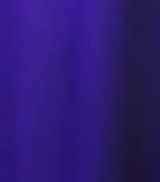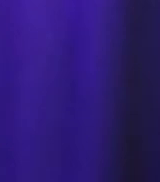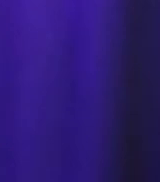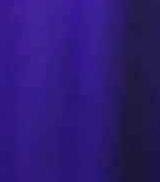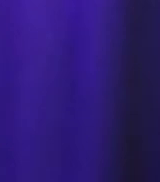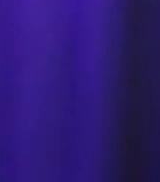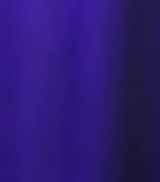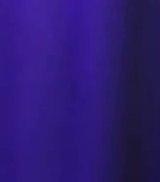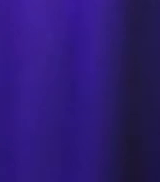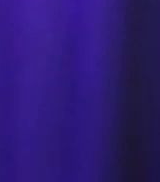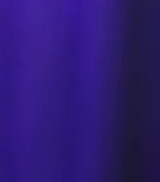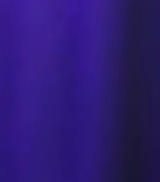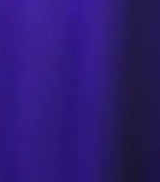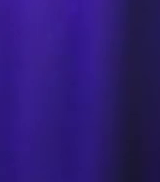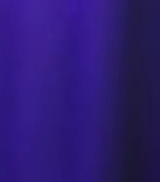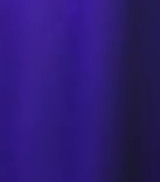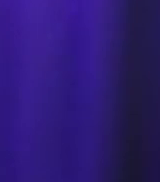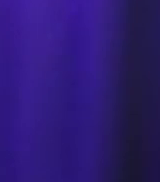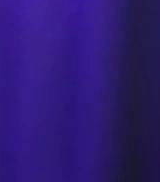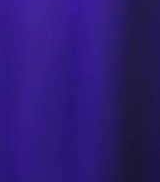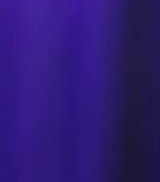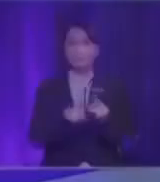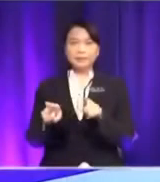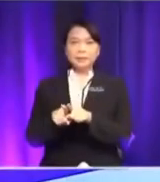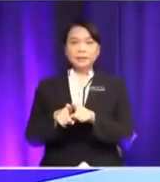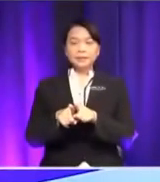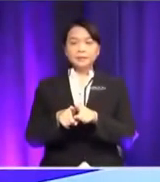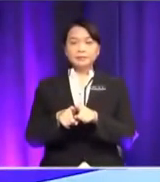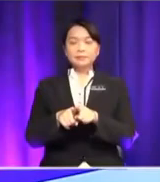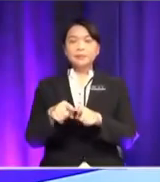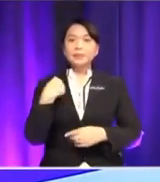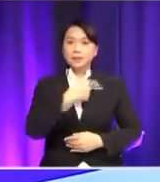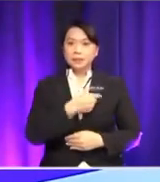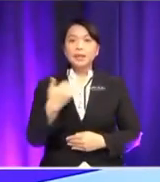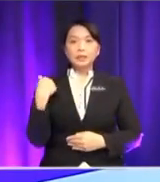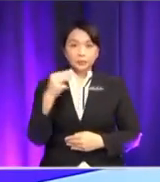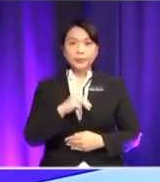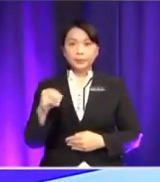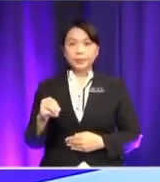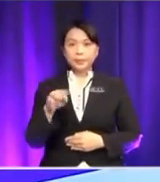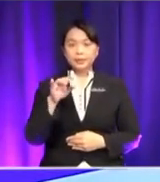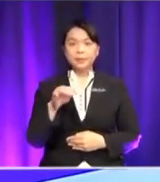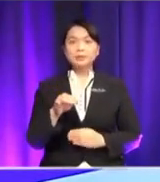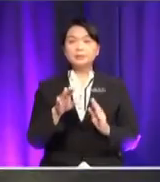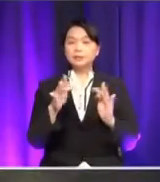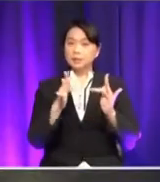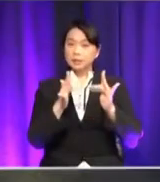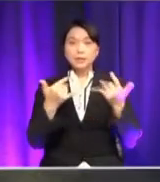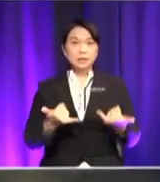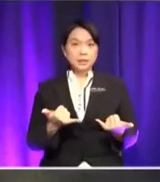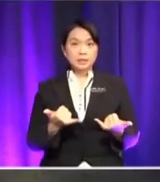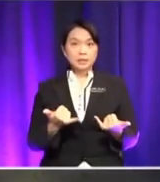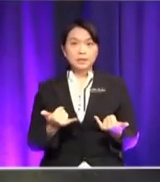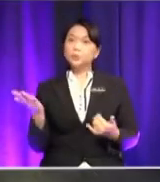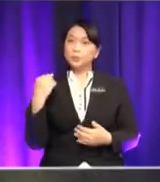guru-guru yang akan menemani kita untuk episode kali ini dan Ceko Katanya kita juga ada modus yaitu yang ada di dalam tas karena pakai the kita